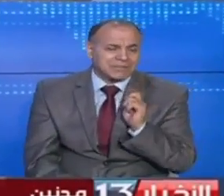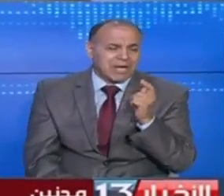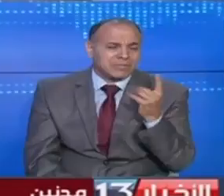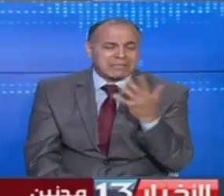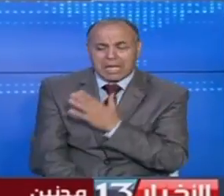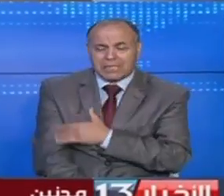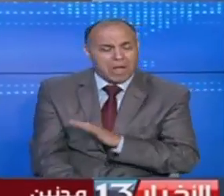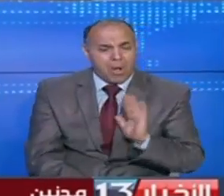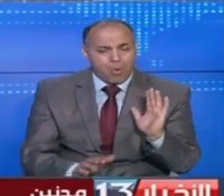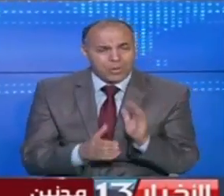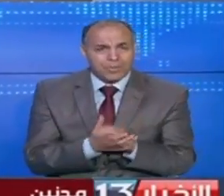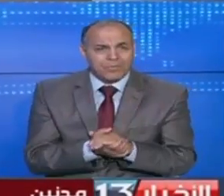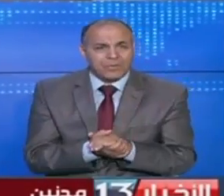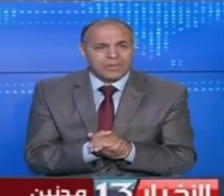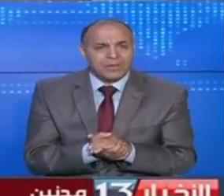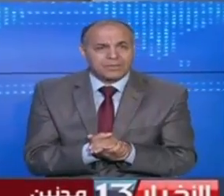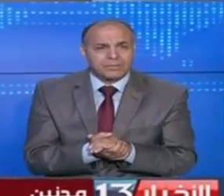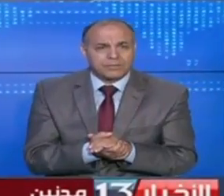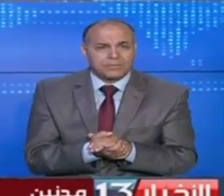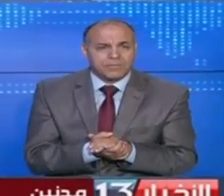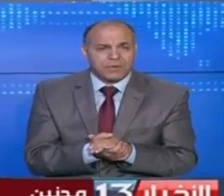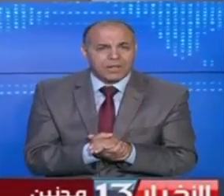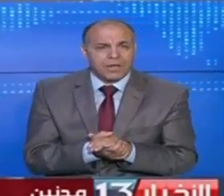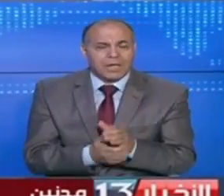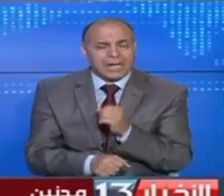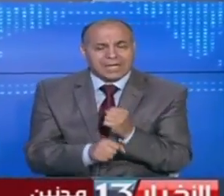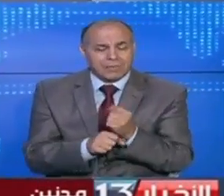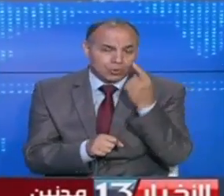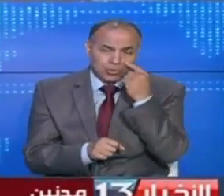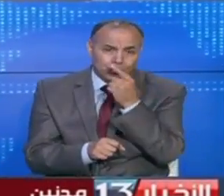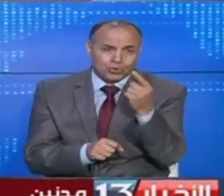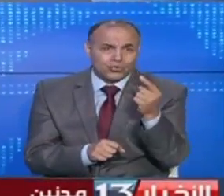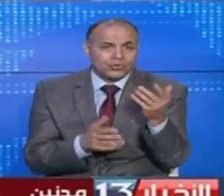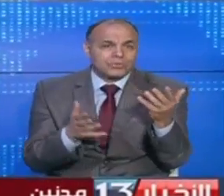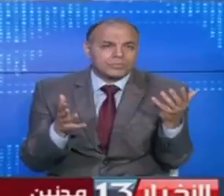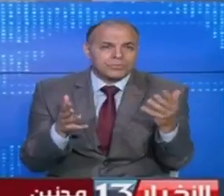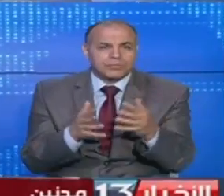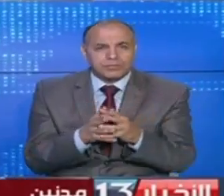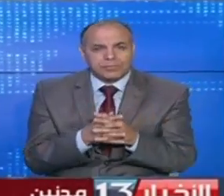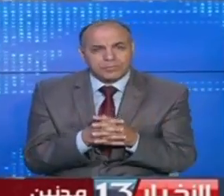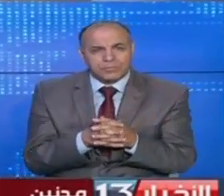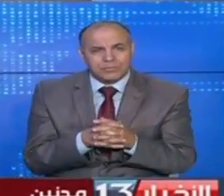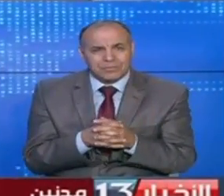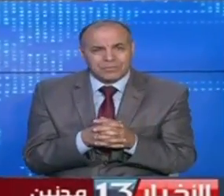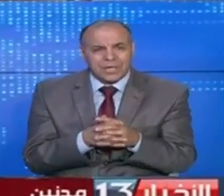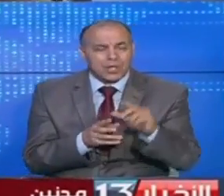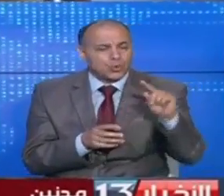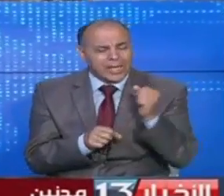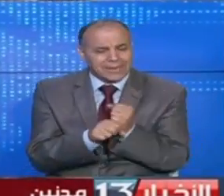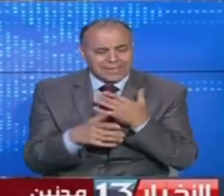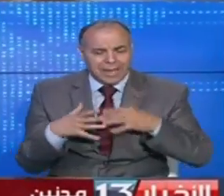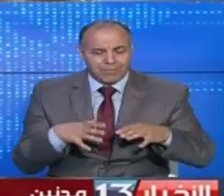سته خدامك اهو، قبل عندنا عدد على الاقل الكافي، واش الافكتيف نقص شوي. هاك تشوف فينا مع الحل الوضعيه معناها فما شويه تعب.